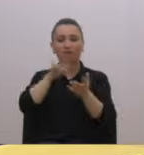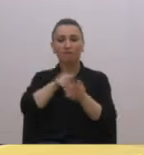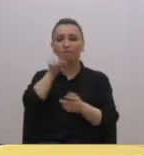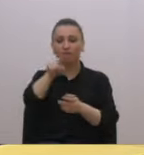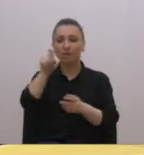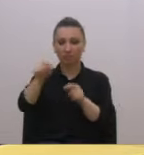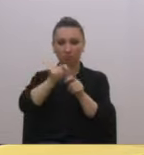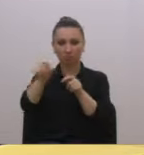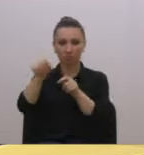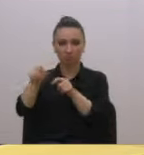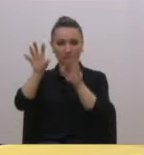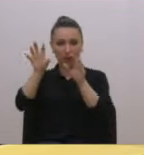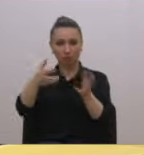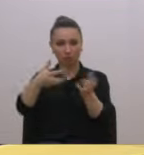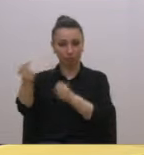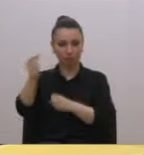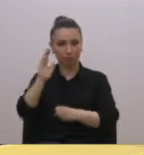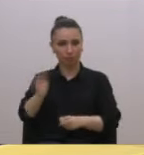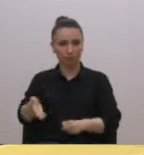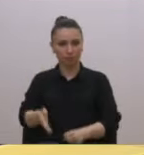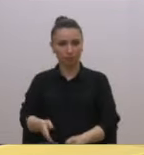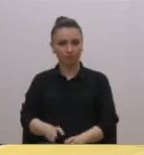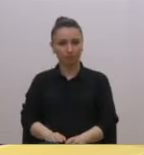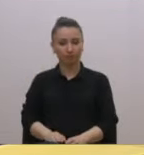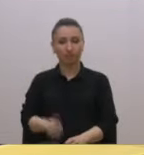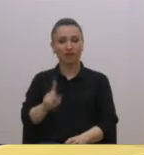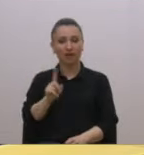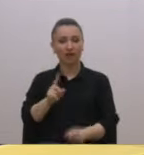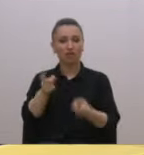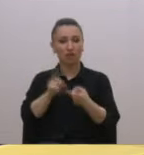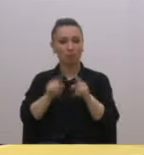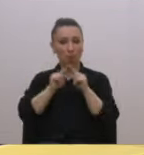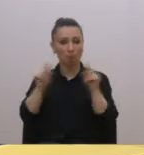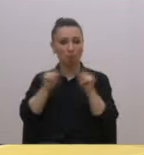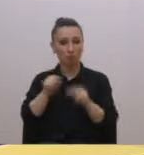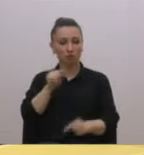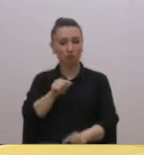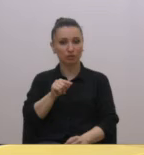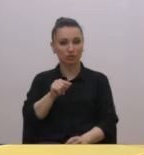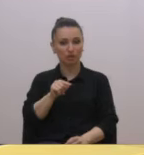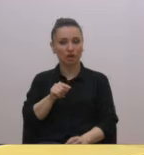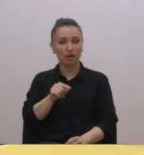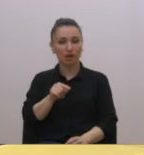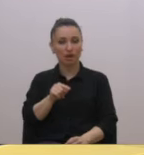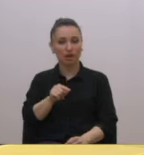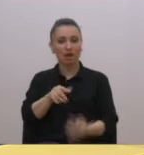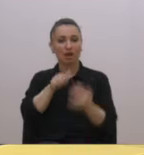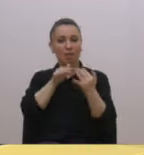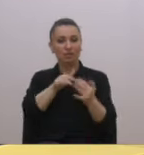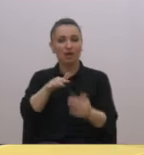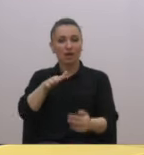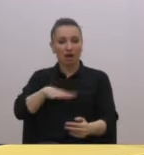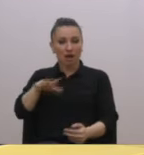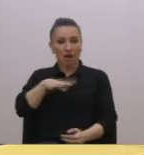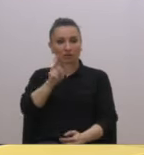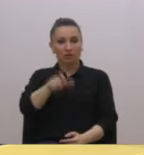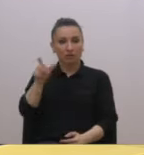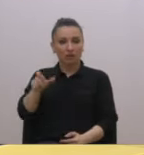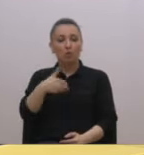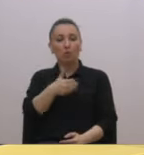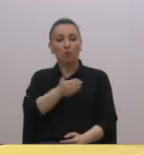კი. რაც შეეხება დესტრუქციულ ოპოზიციას, ისინი ებრძვიან ქართველობას და ყოველივე ქართულს და